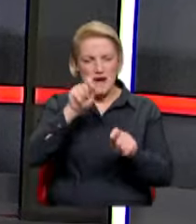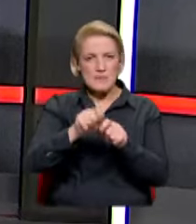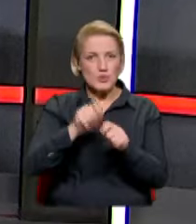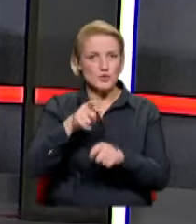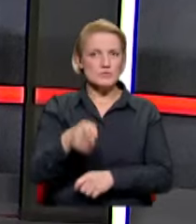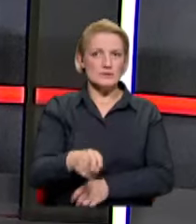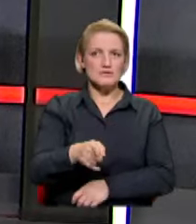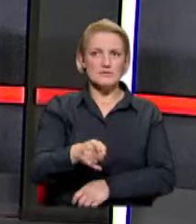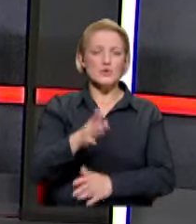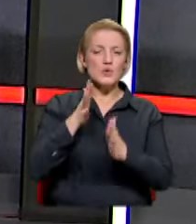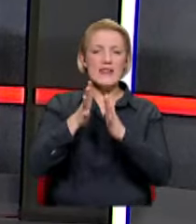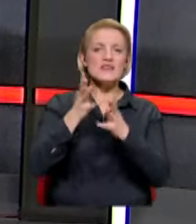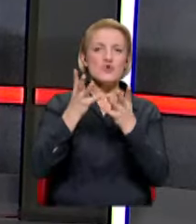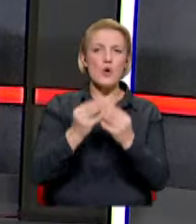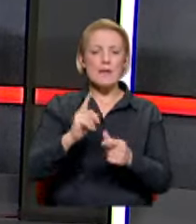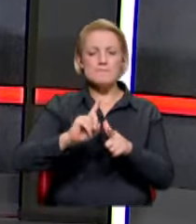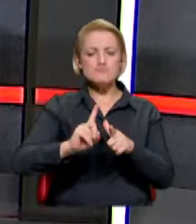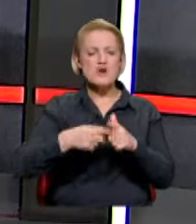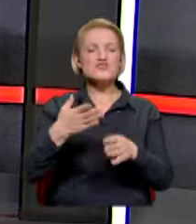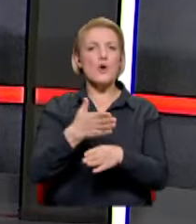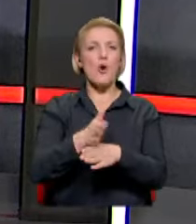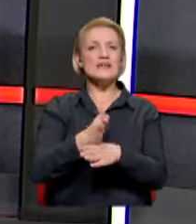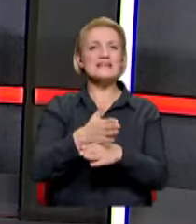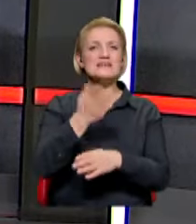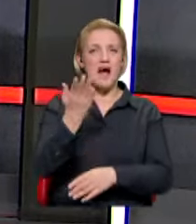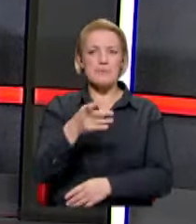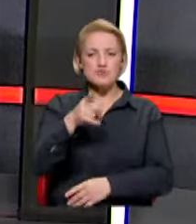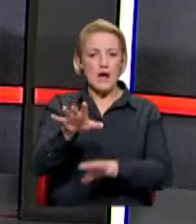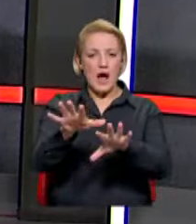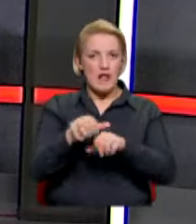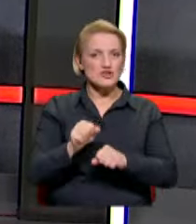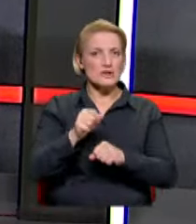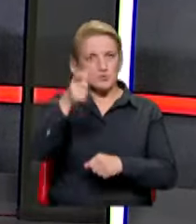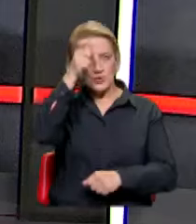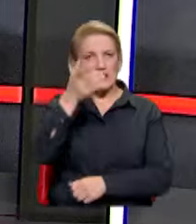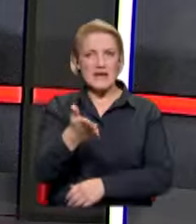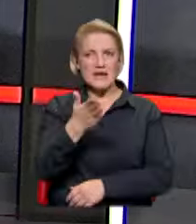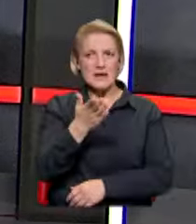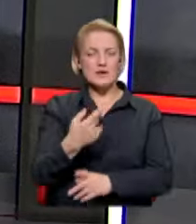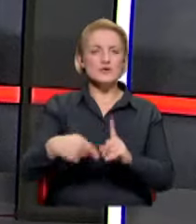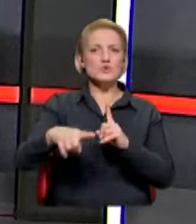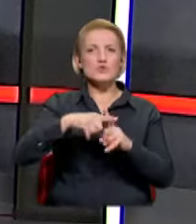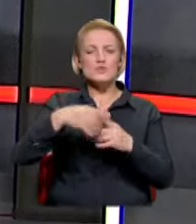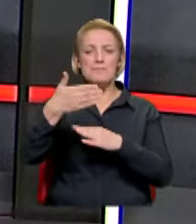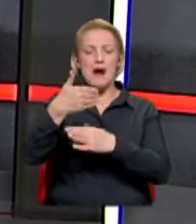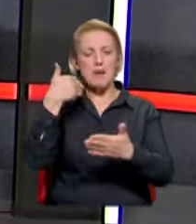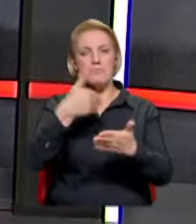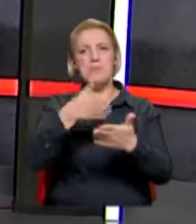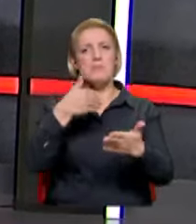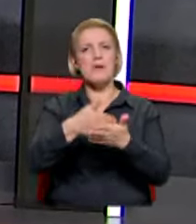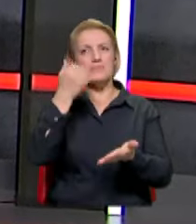üretici olarak projenin ortaklarından biri olarak bunları alabilecekti Türkiye üstüne bayrakları basılmıştı